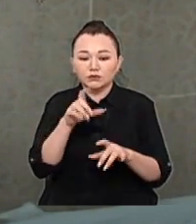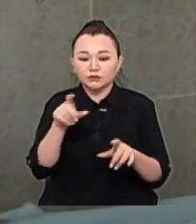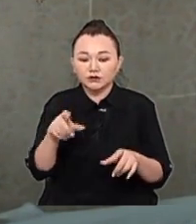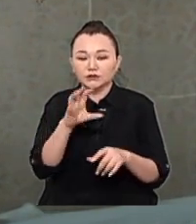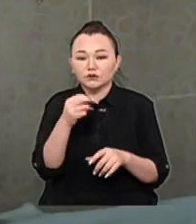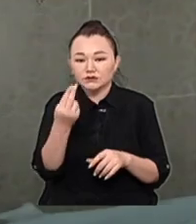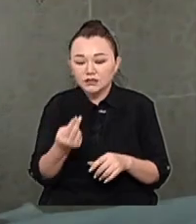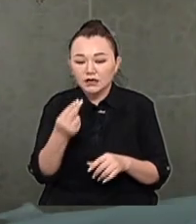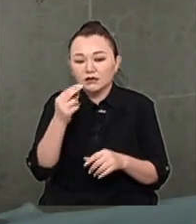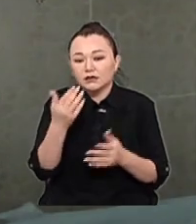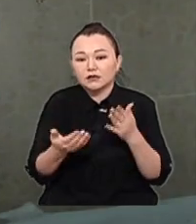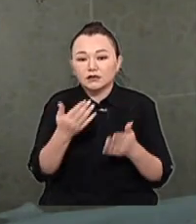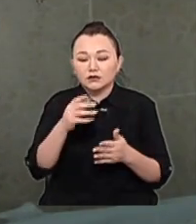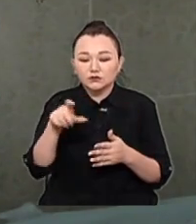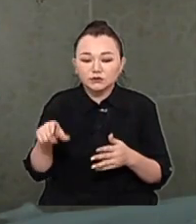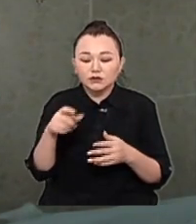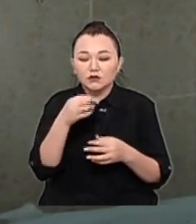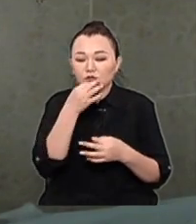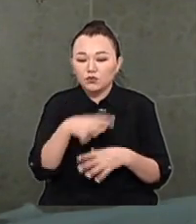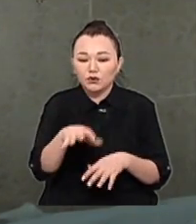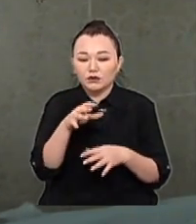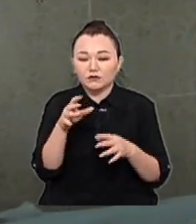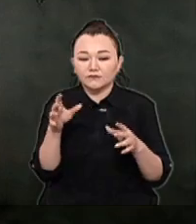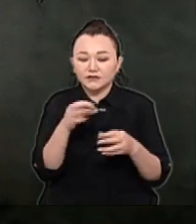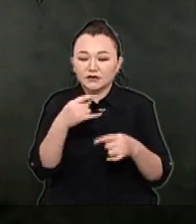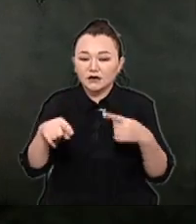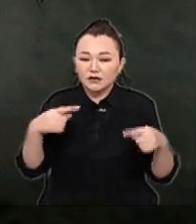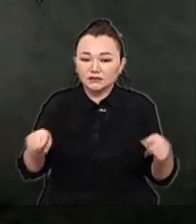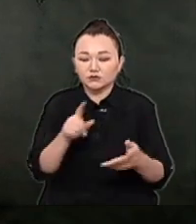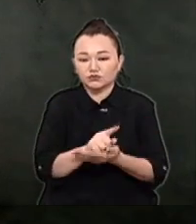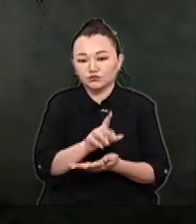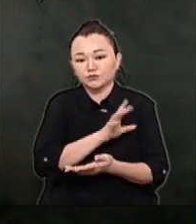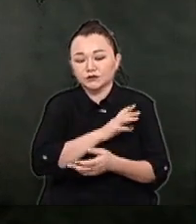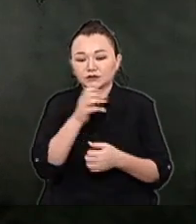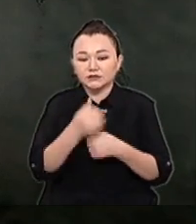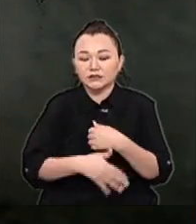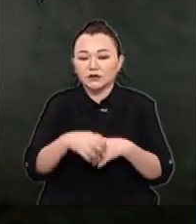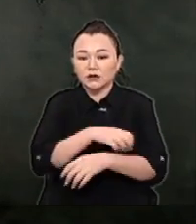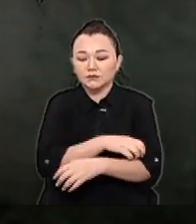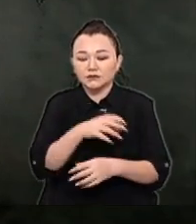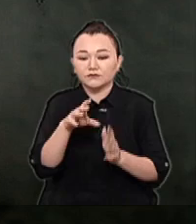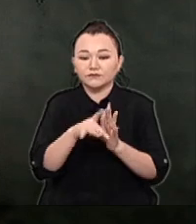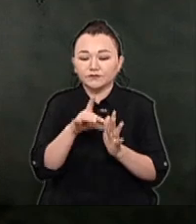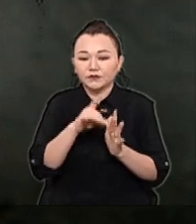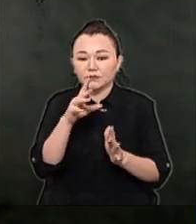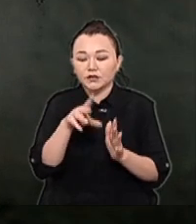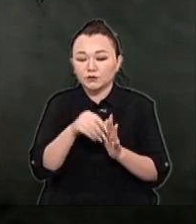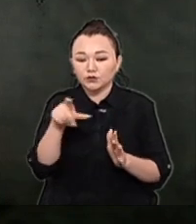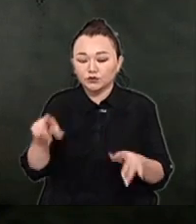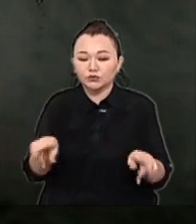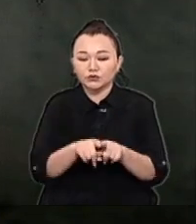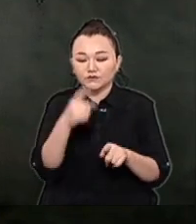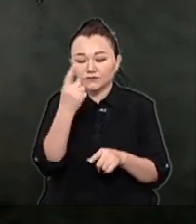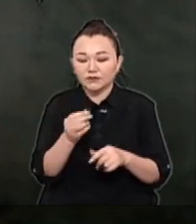әлеуметтік саланың өкілдері әртүрлі пропорцияда болуға тиісті деп ойлаймын. Орталық сайлау комиссиясы мәжіліспен қатар мәслихат депутаттарын да бір